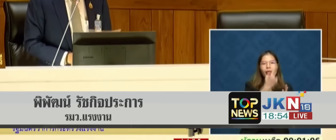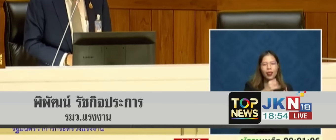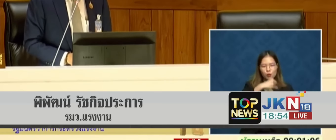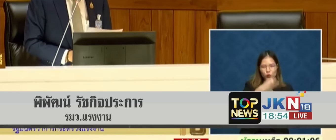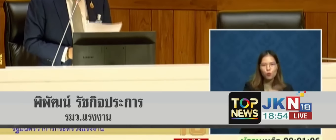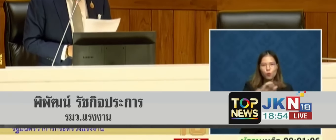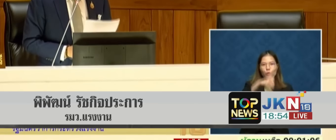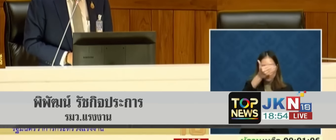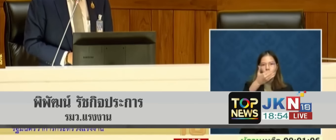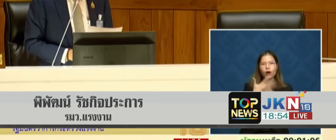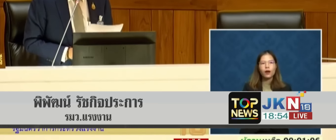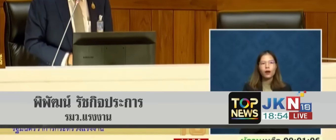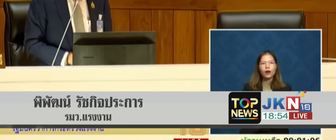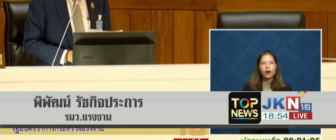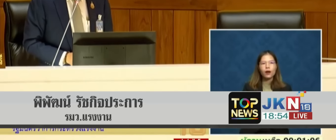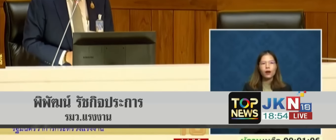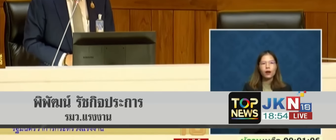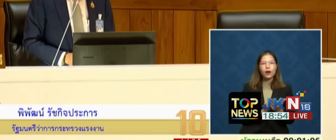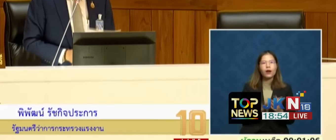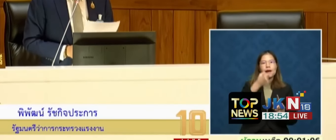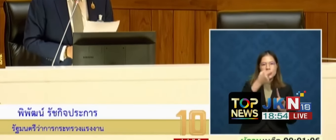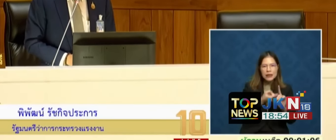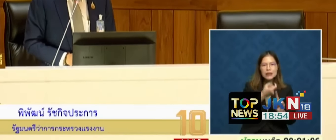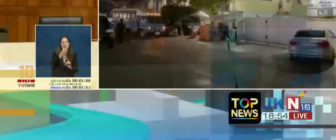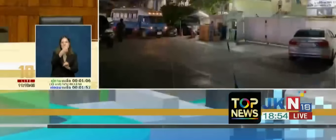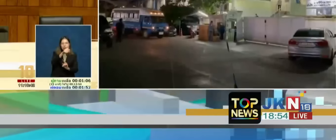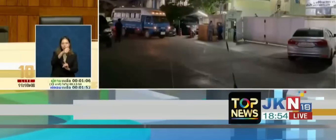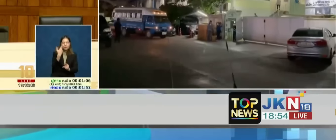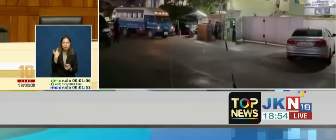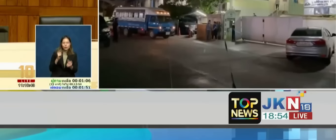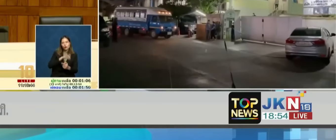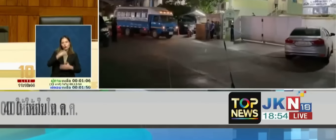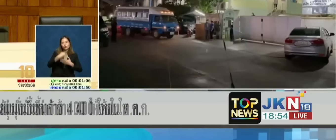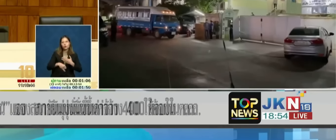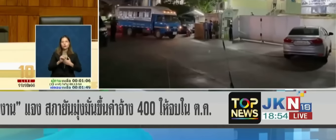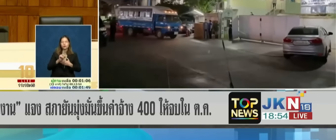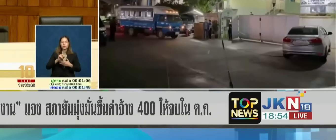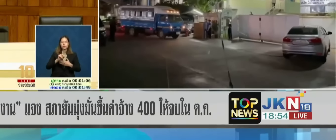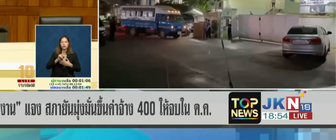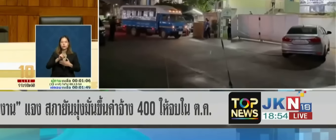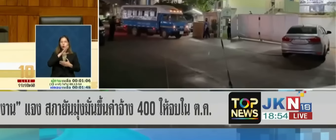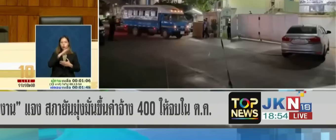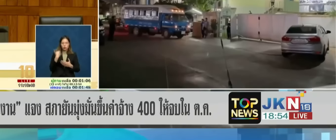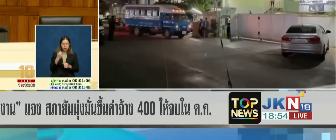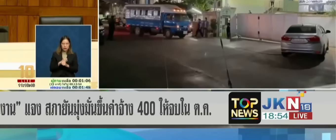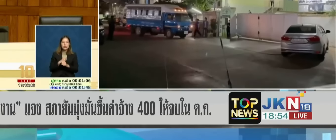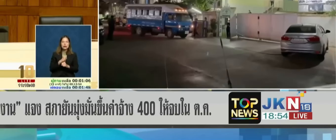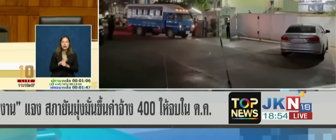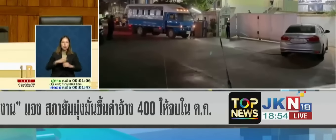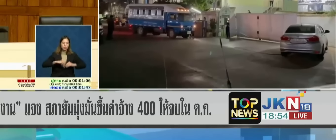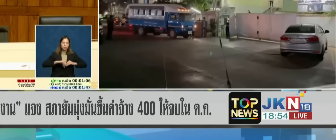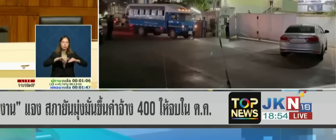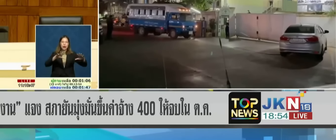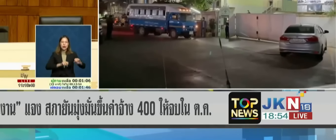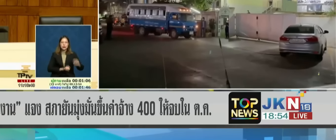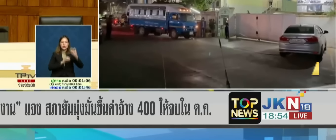ต่ำของเดือนตุลาคมนี้ให้จบที่400บาทเมื่อเราสามารถประกาศค่าแรงขั้น